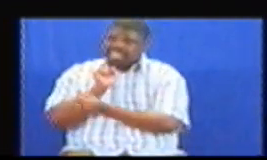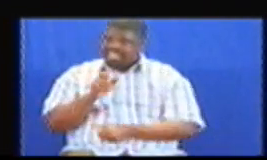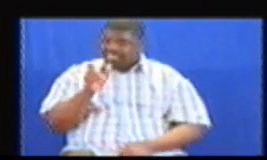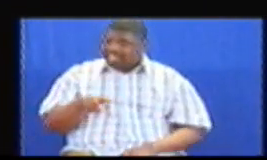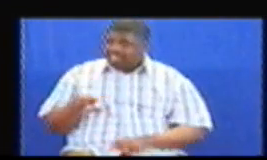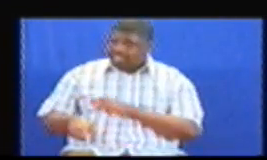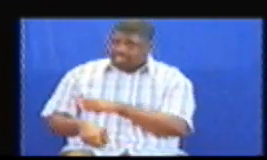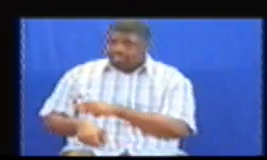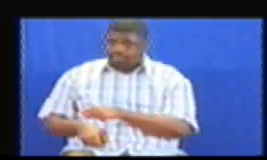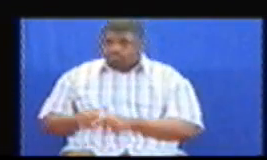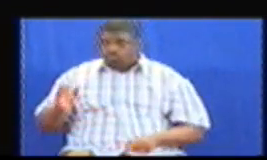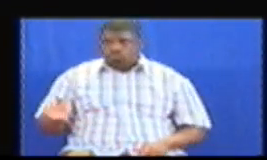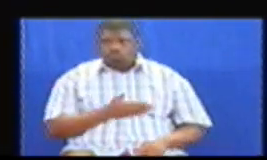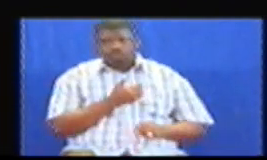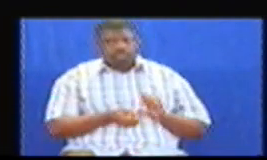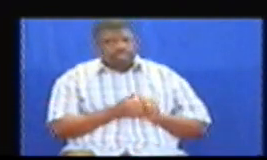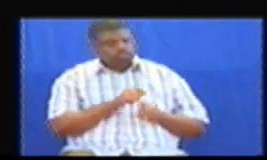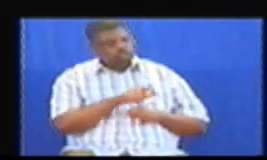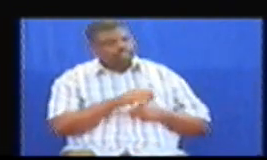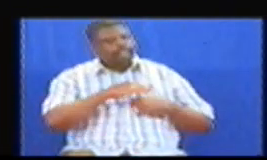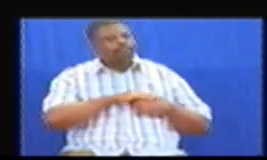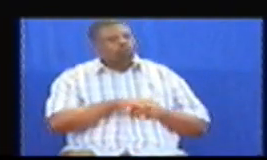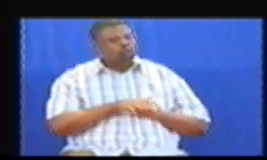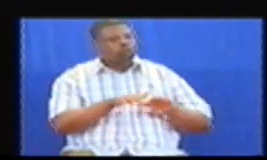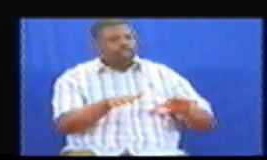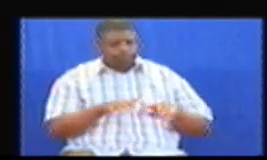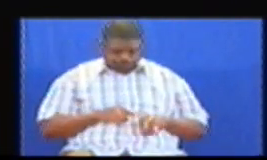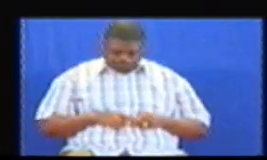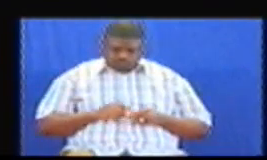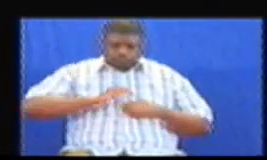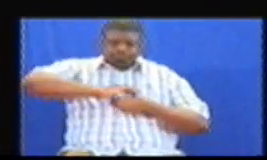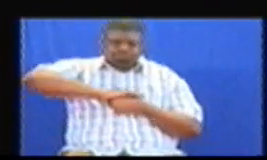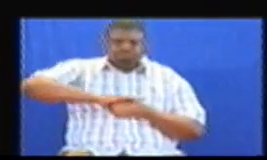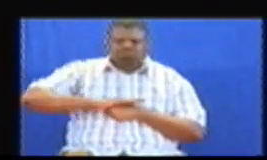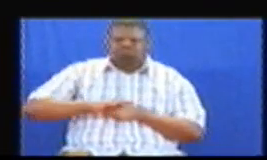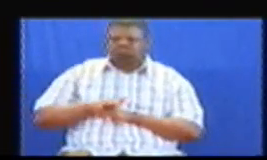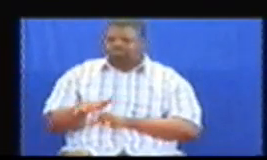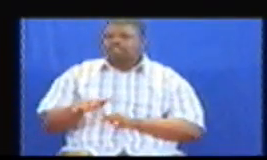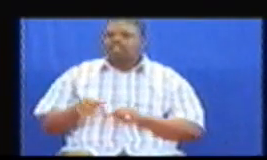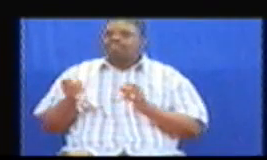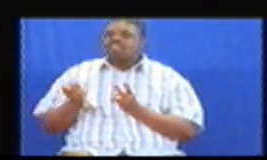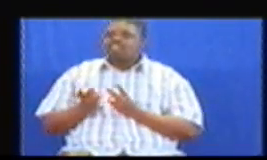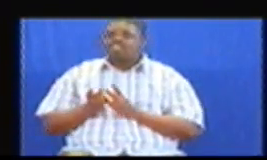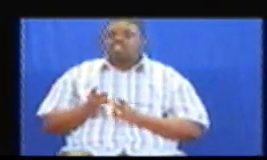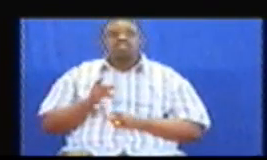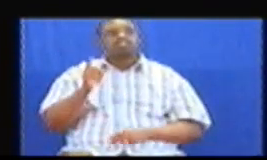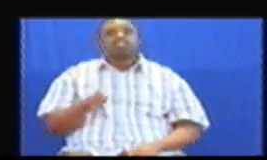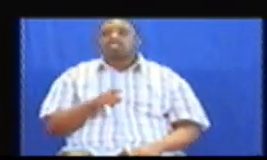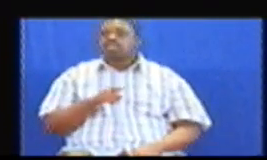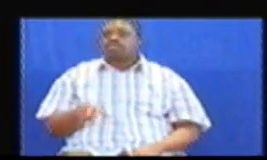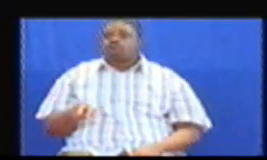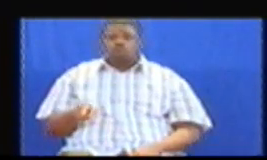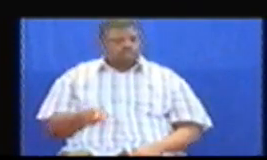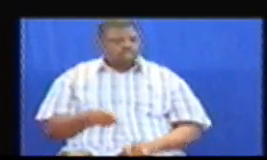hivyo kutuokoa na janga hili la corona. Lakini pia hata kwa kesi zile ambazo hazina dhamana,